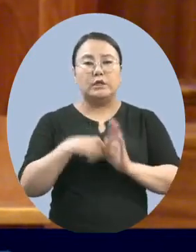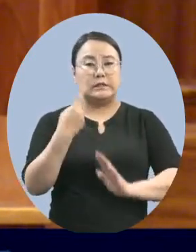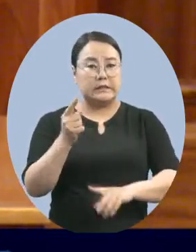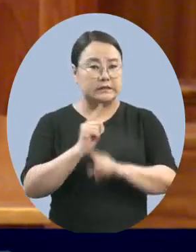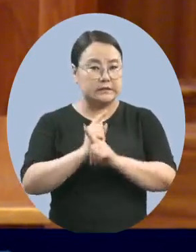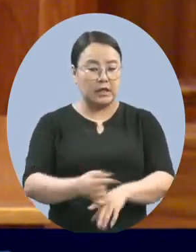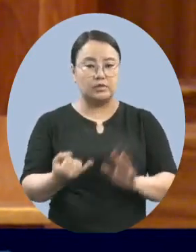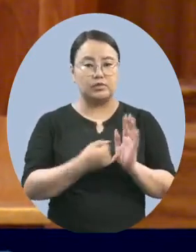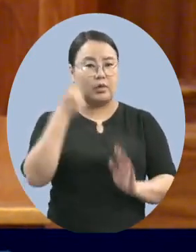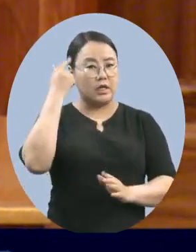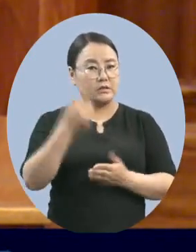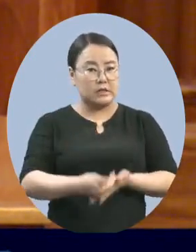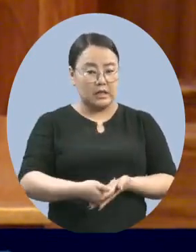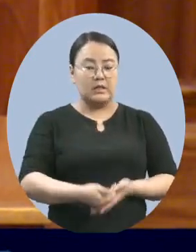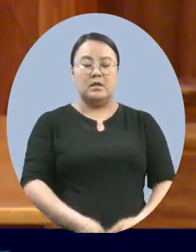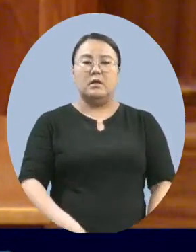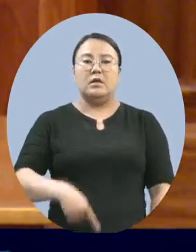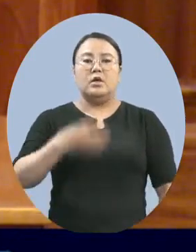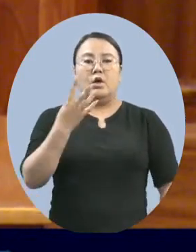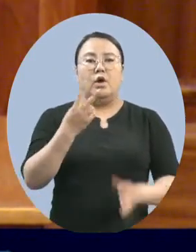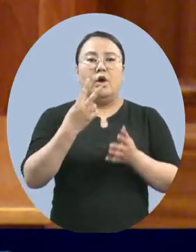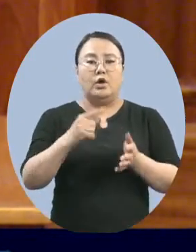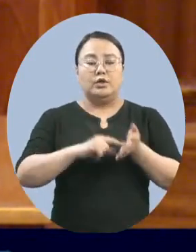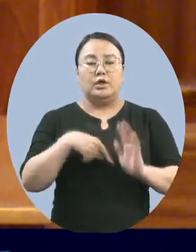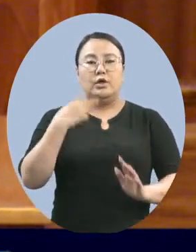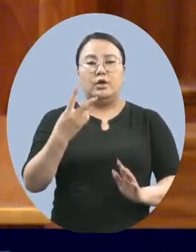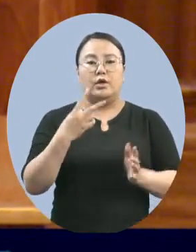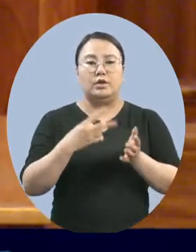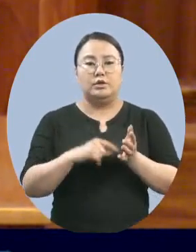баримтлан 6 санал 42-р зүйлийн 22-т